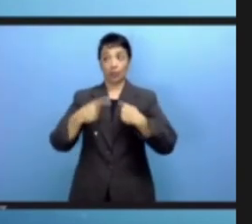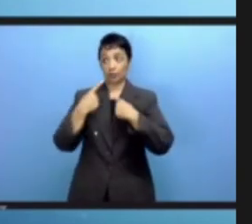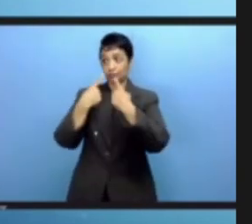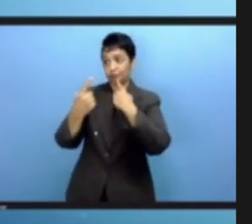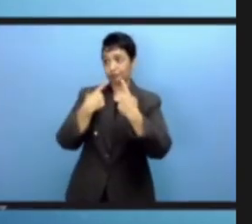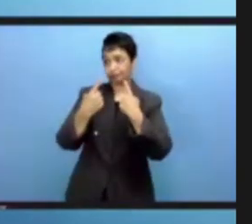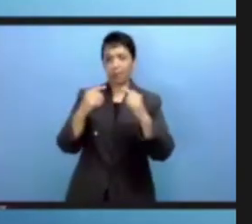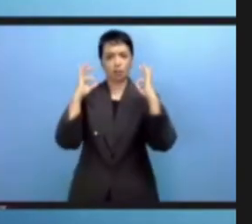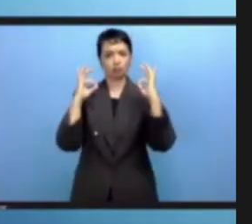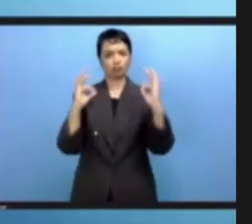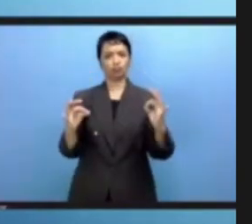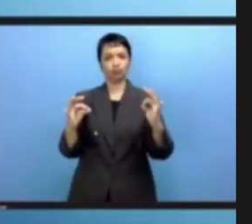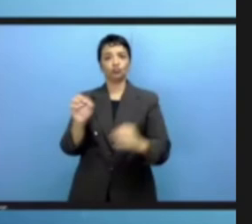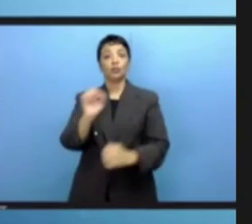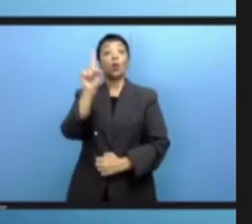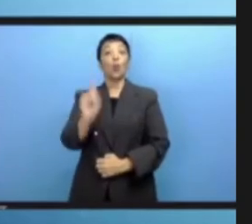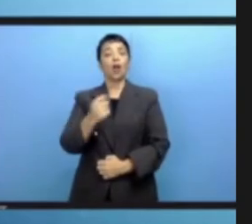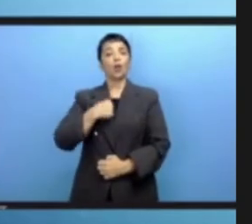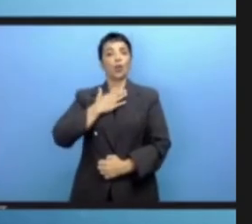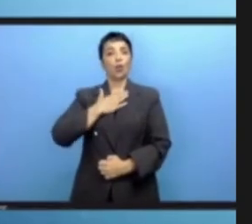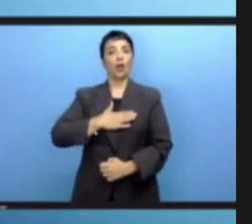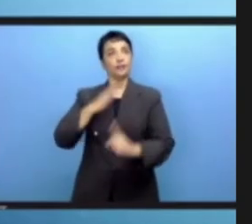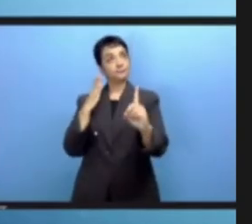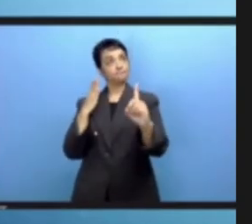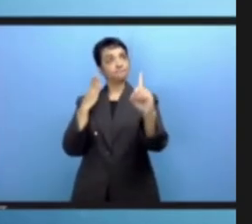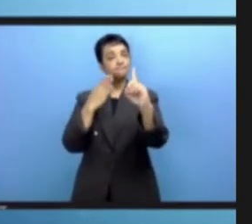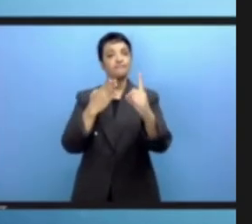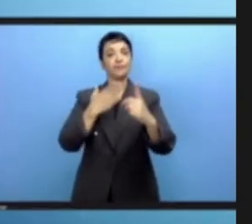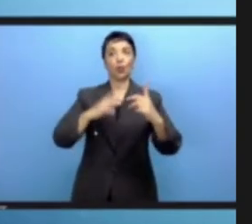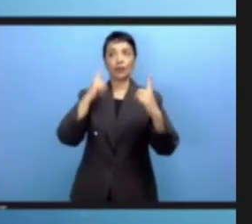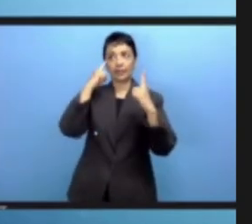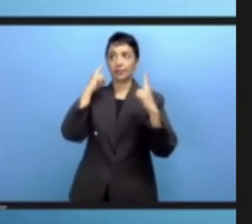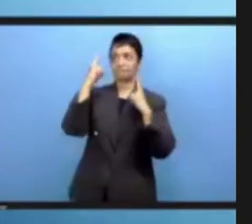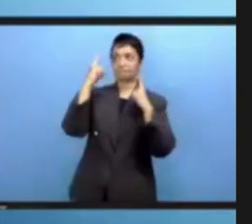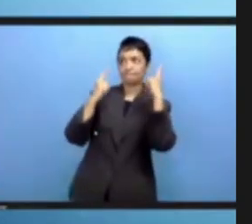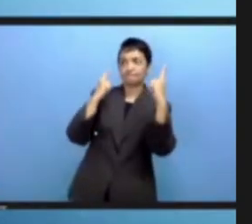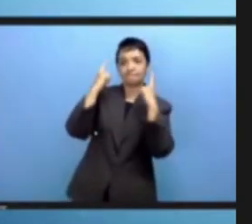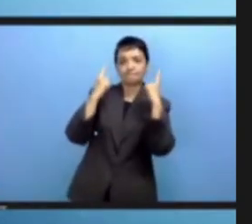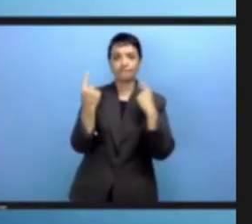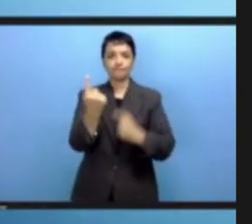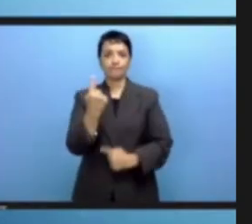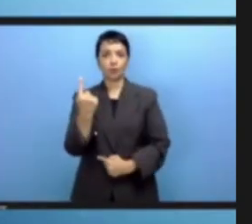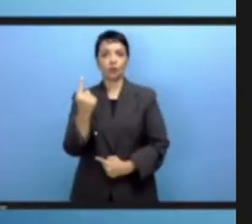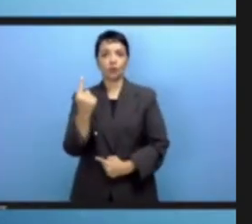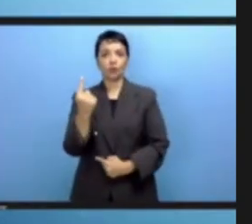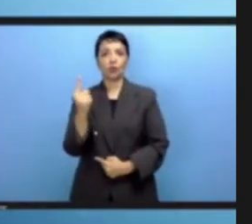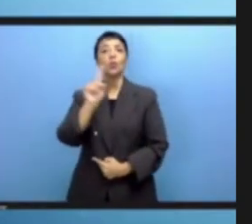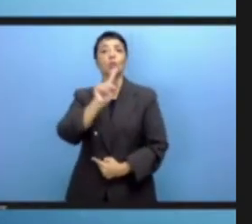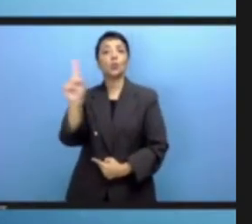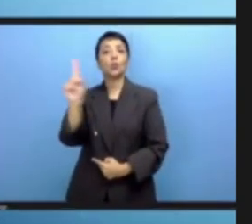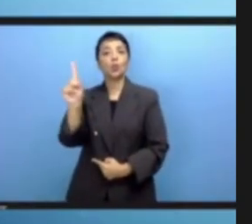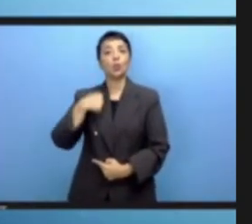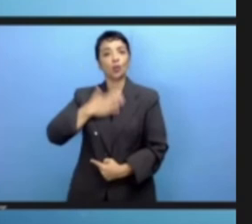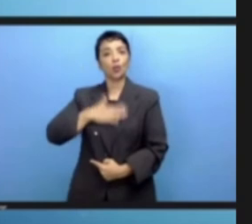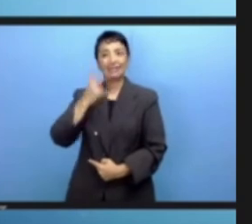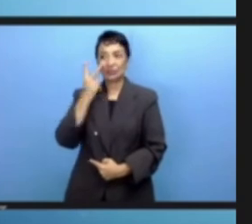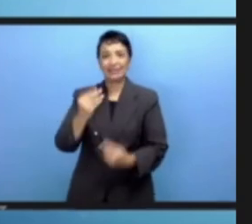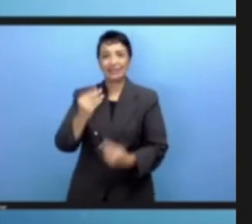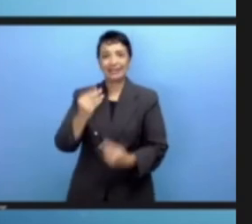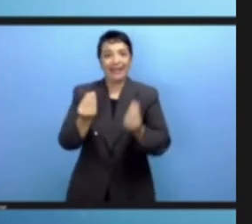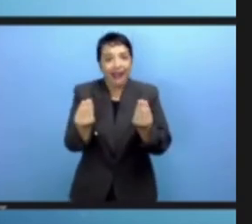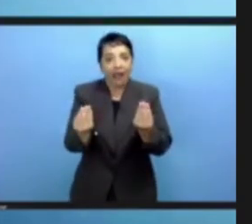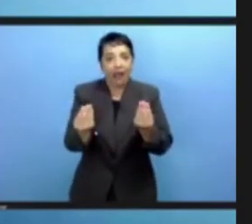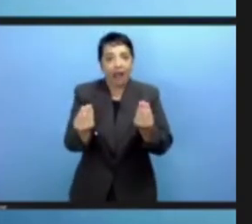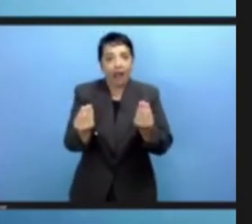et des débats sont renommés pour qu'il y ait plus que de simples réflexions. Nous avons besoin